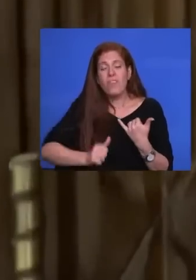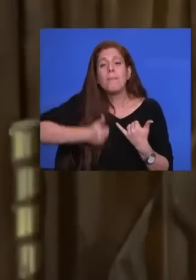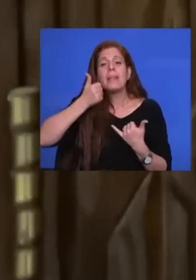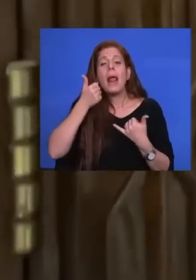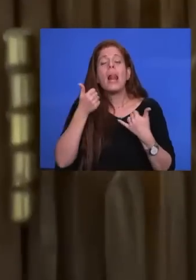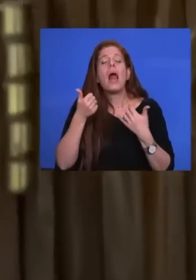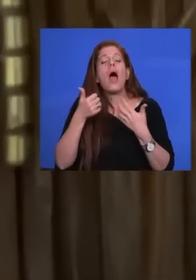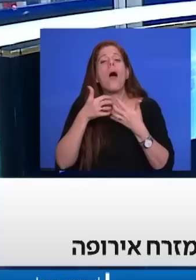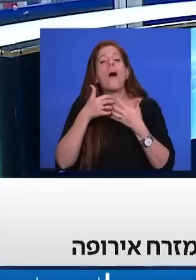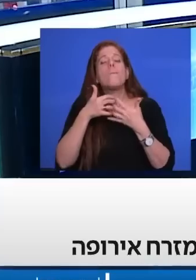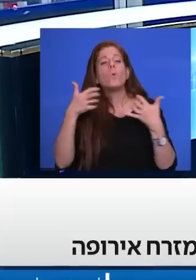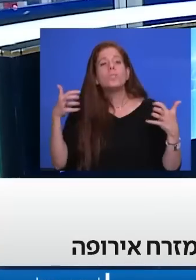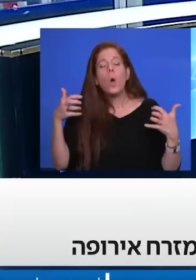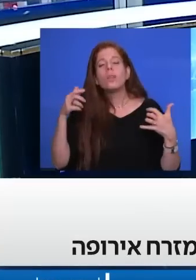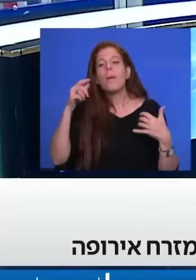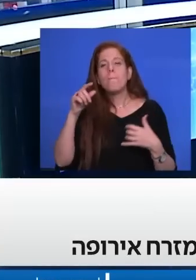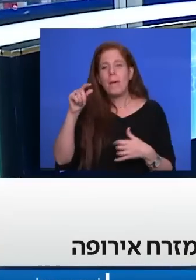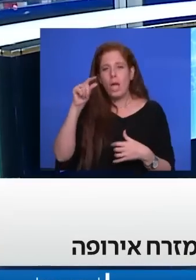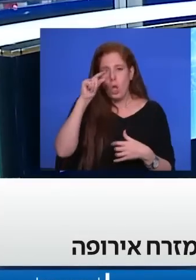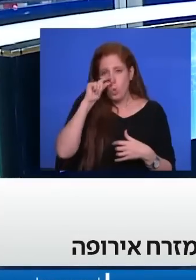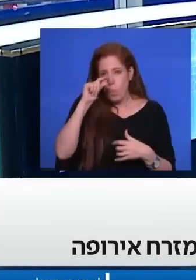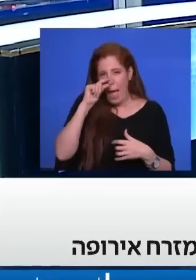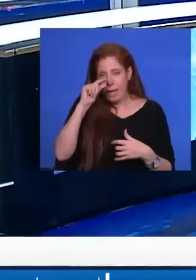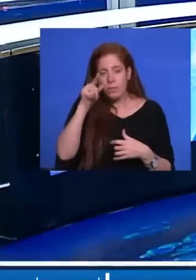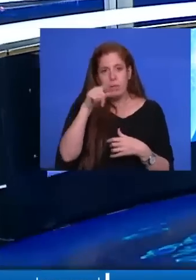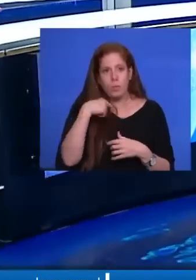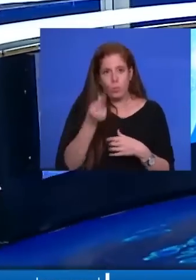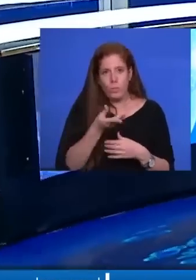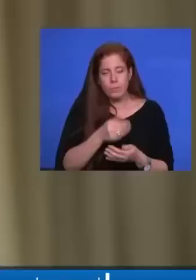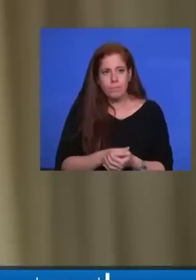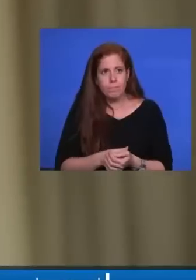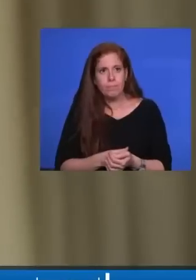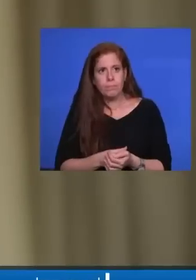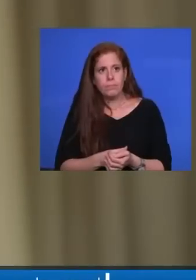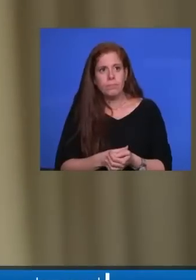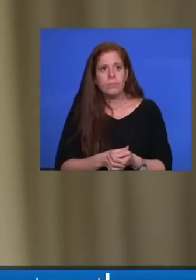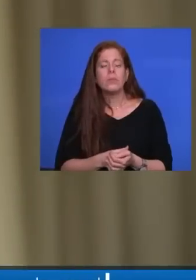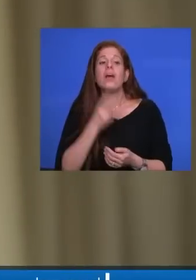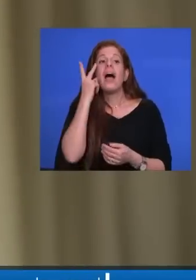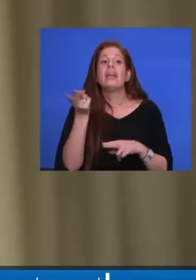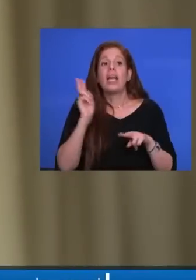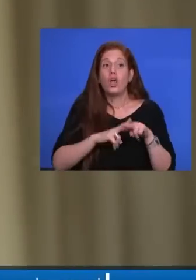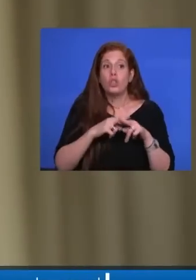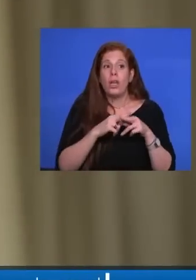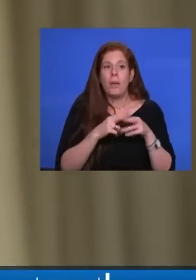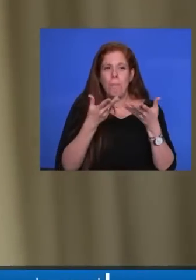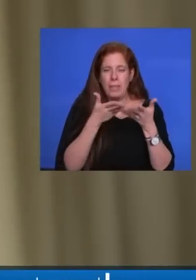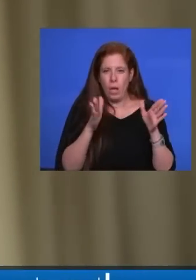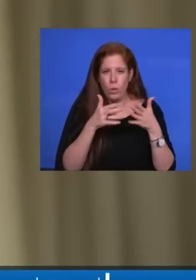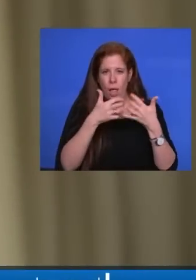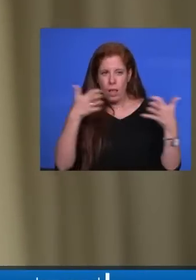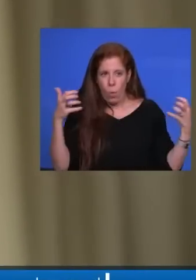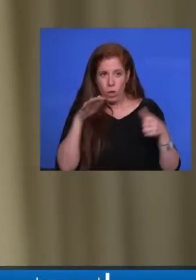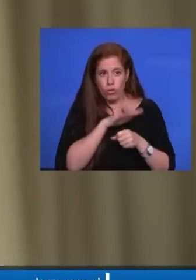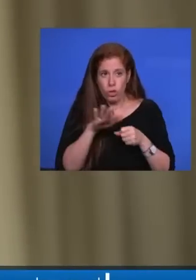מעבר תרבויות. בדובאי, הנה הדברים שהוא אומר לרואי קייס. אני לאחרת, מתלם, בעד מה פתחנו מערד הולוקוסט,